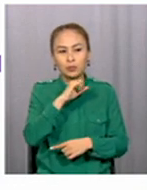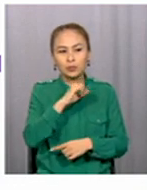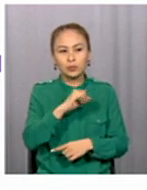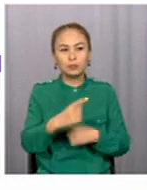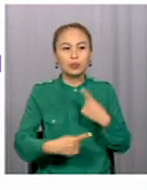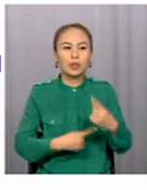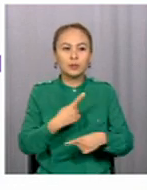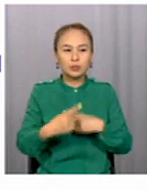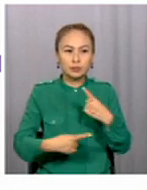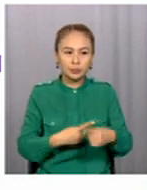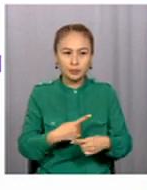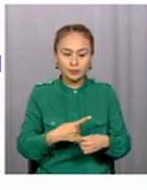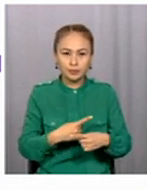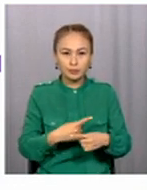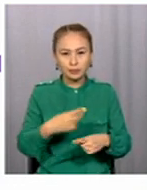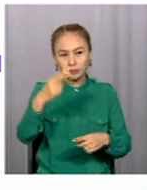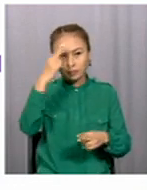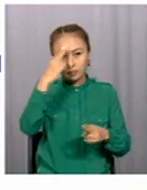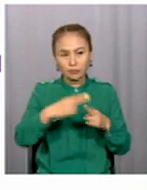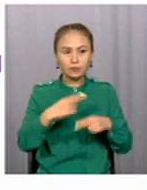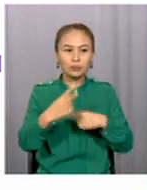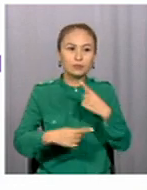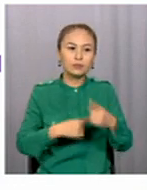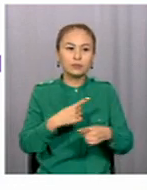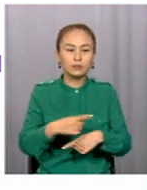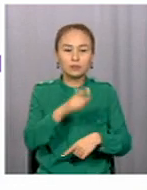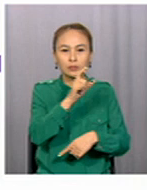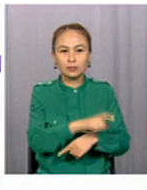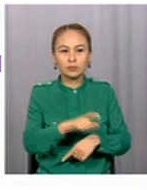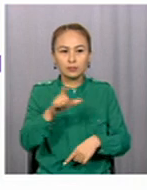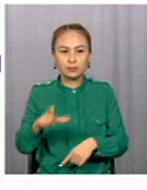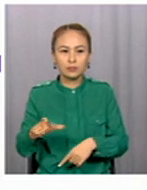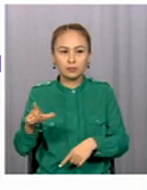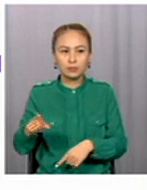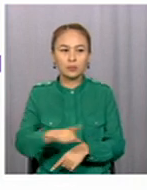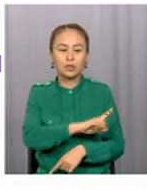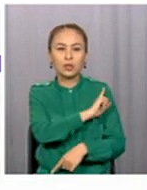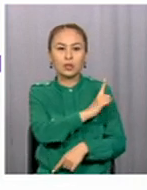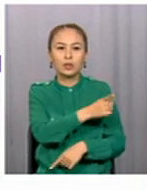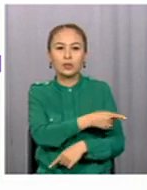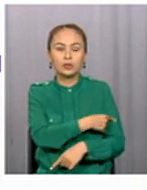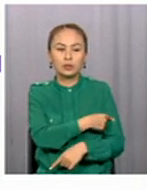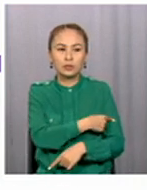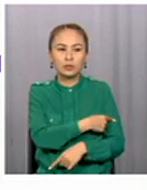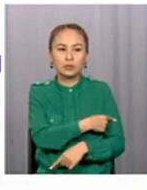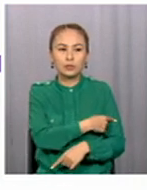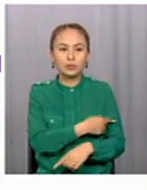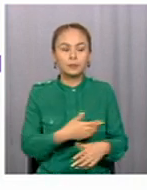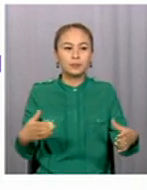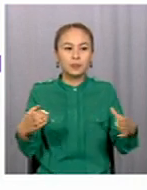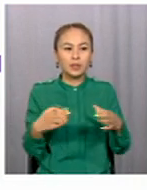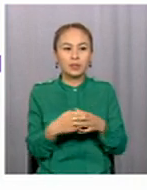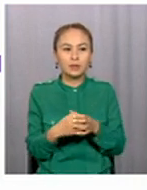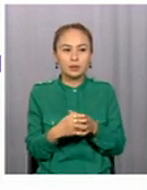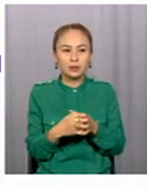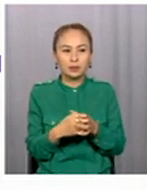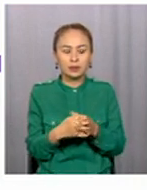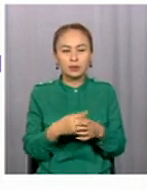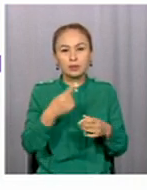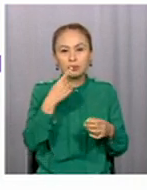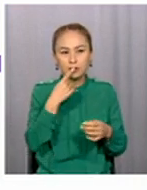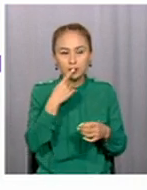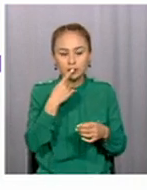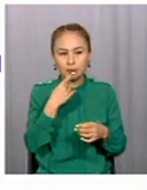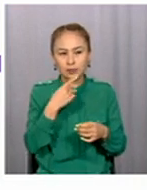болу, мұратымыз, аға ұрпақ өкілдері, күш,